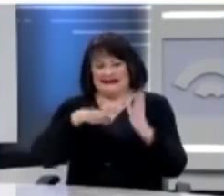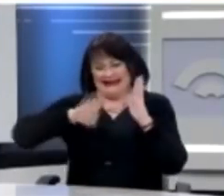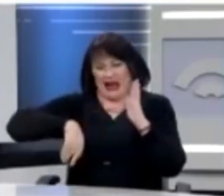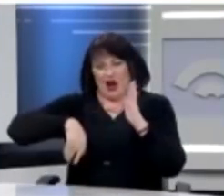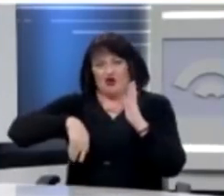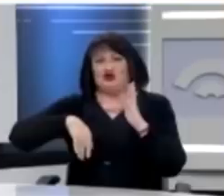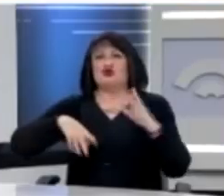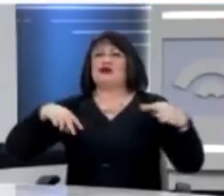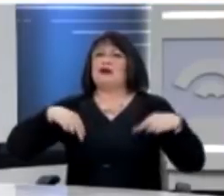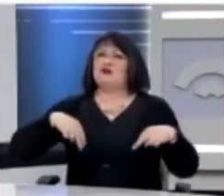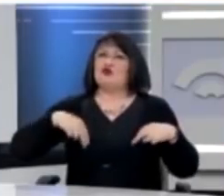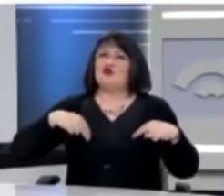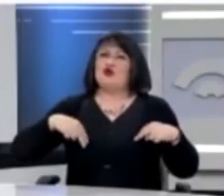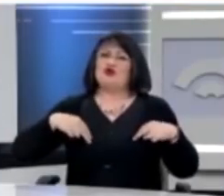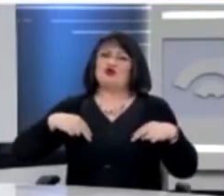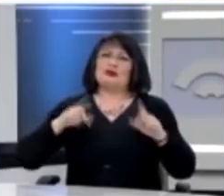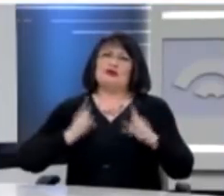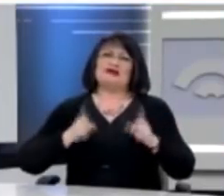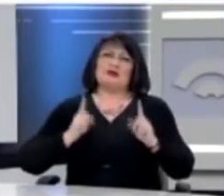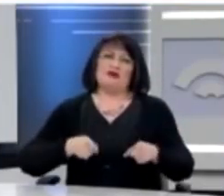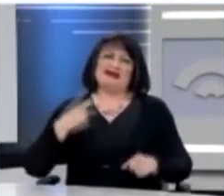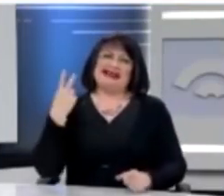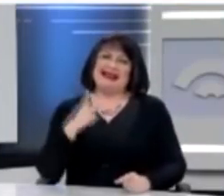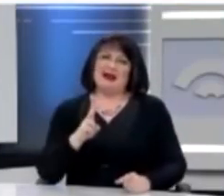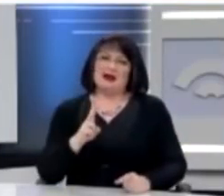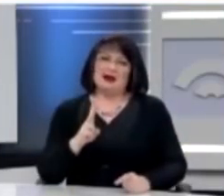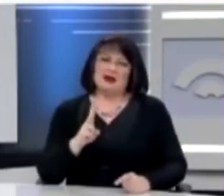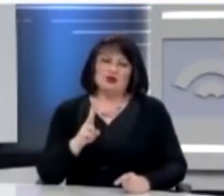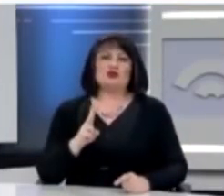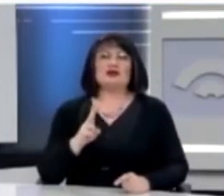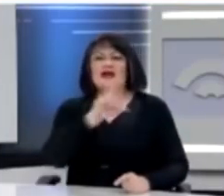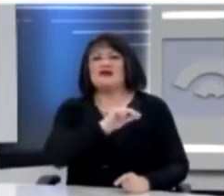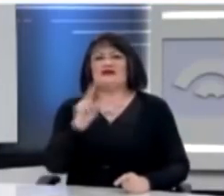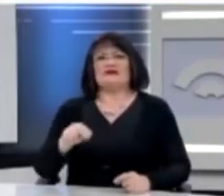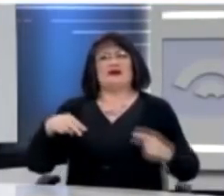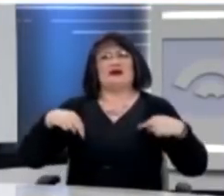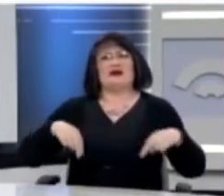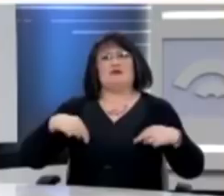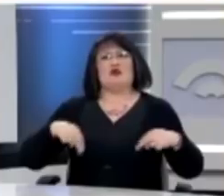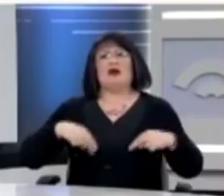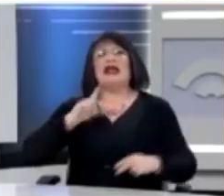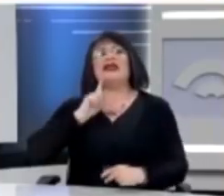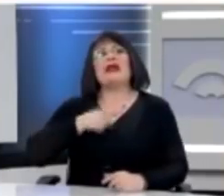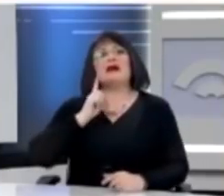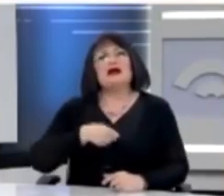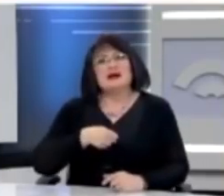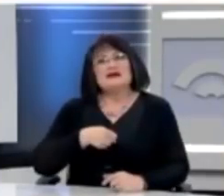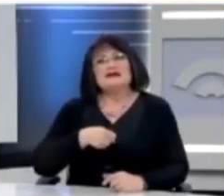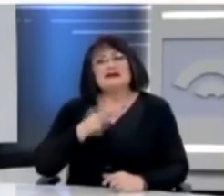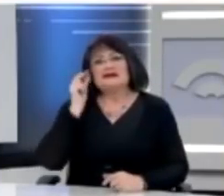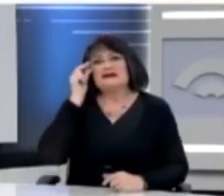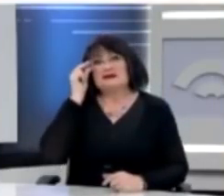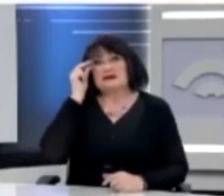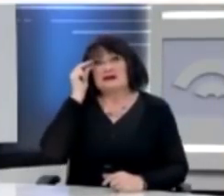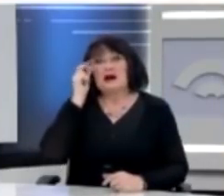πως ο Υπουργός με τις υπουργικές αποφάσεις, με κοινές υπουργικές αποφάσεις και με διατάξεις, θα γίνεται